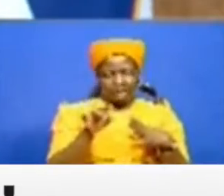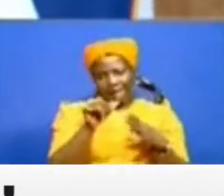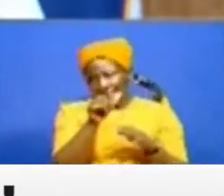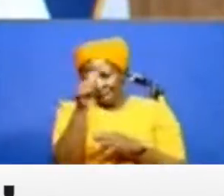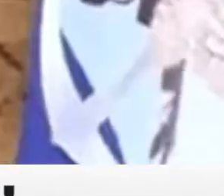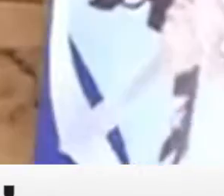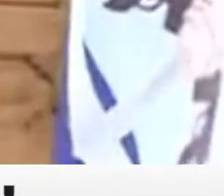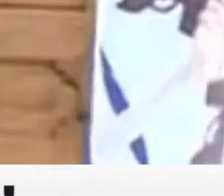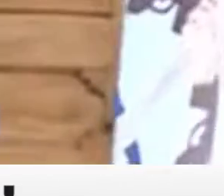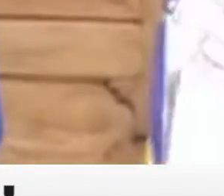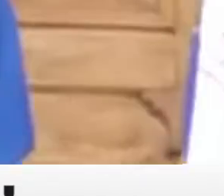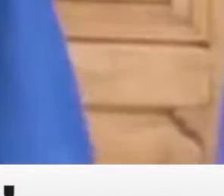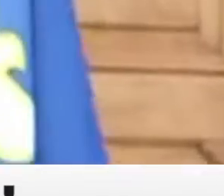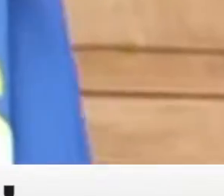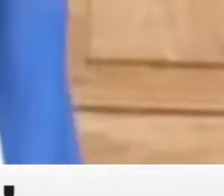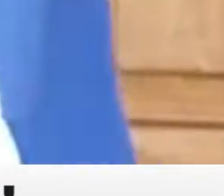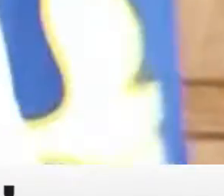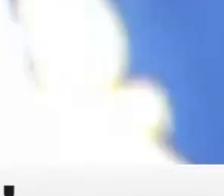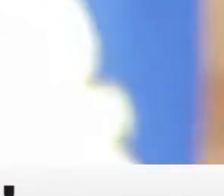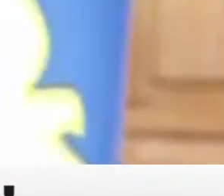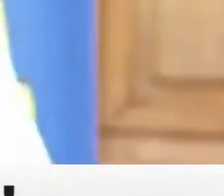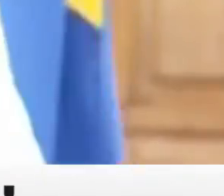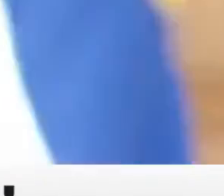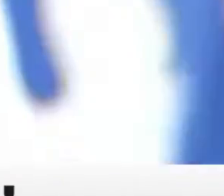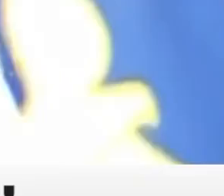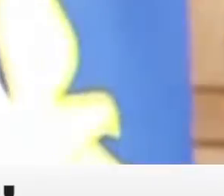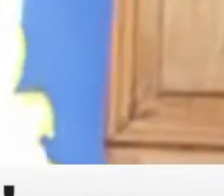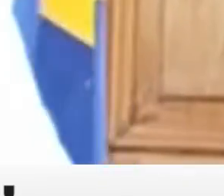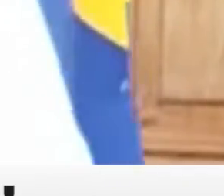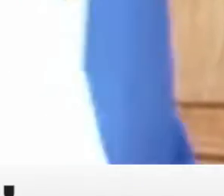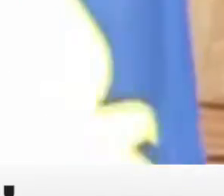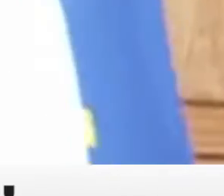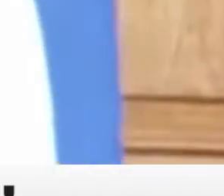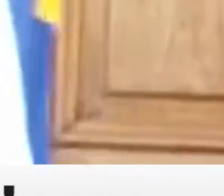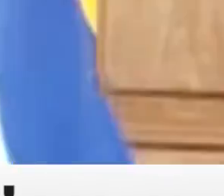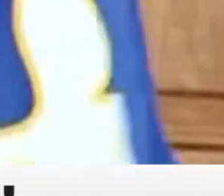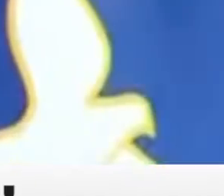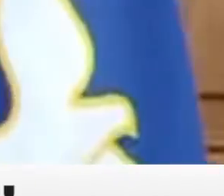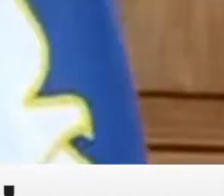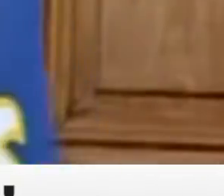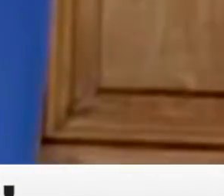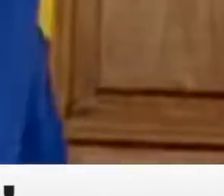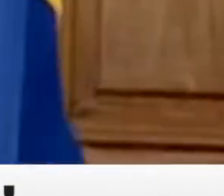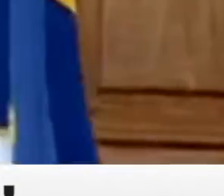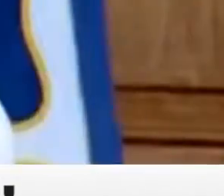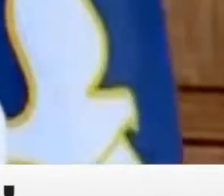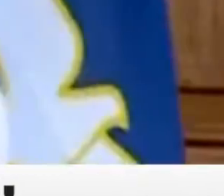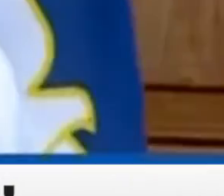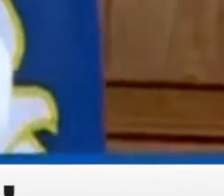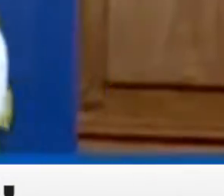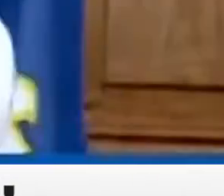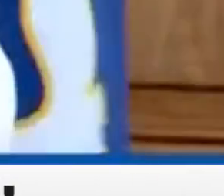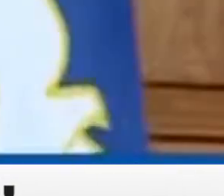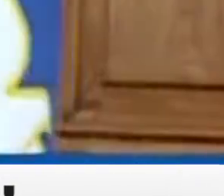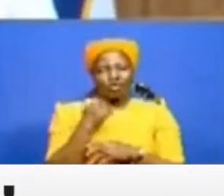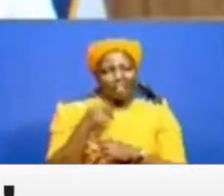pre-existing conditions. Rais aliendelea kusema kuwa, ingawa serikali inawashauri na kuwahimiza wananchi kupata chanjo hiyo, hakuna